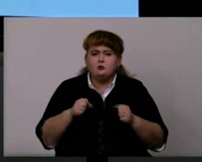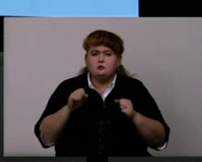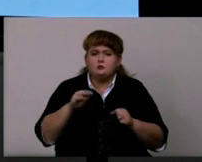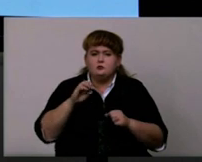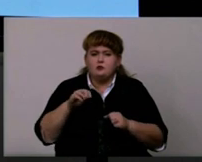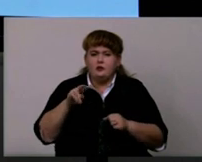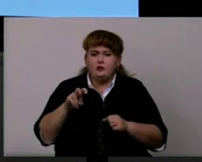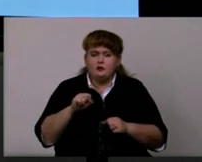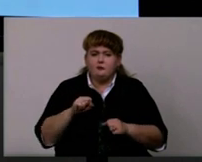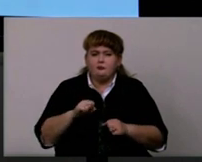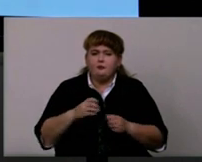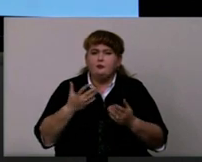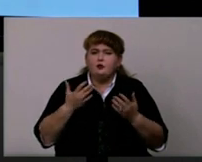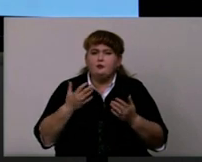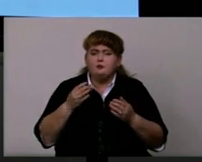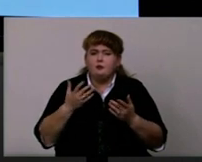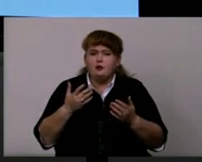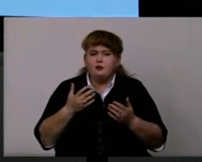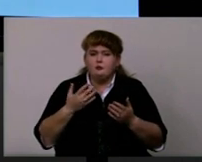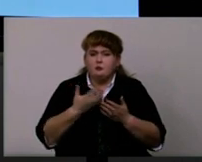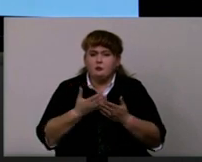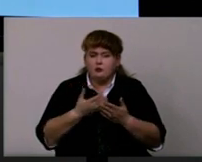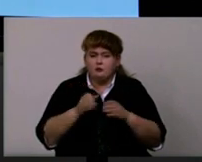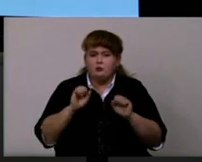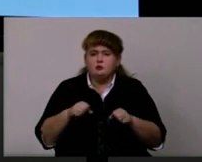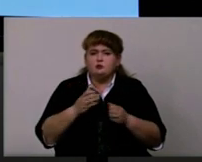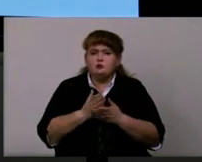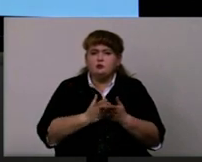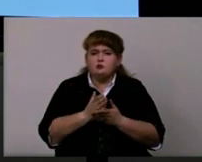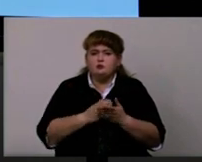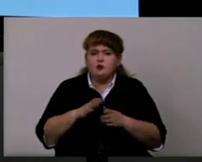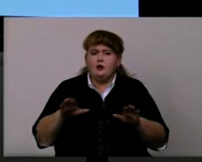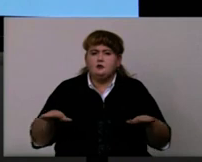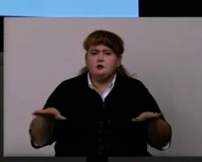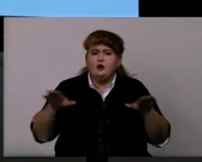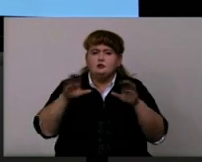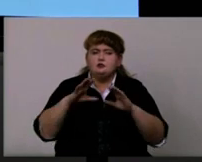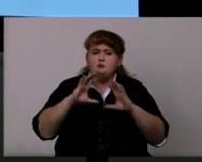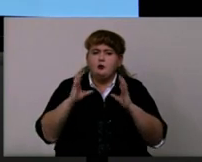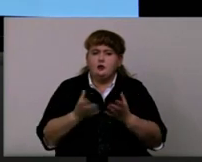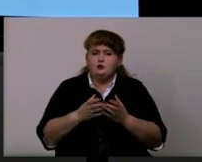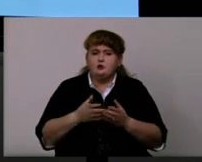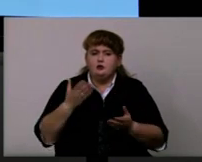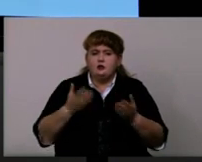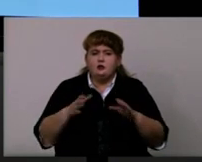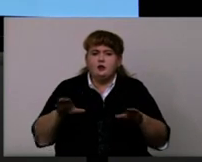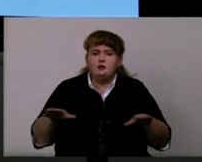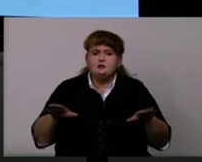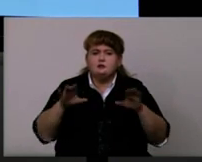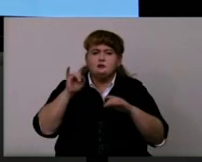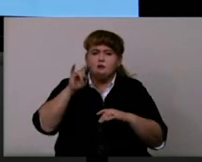тела. Значит, примером кинетической энергии может служить летящий мячик, например, или летит